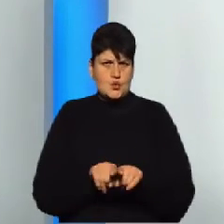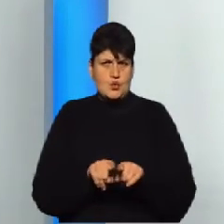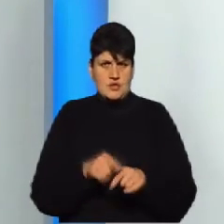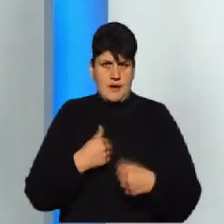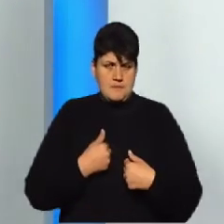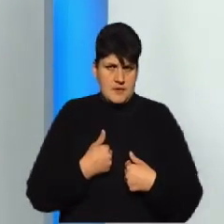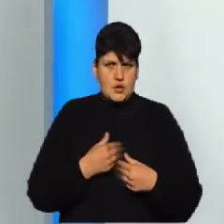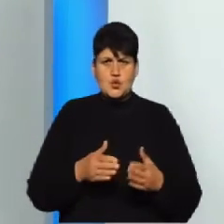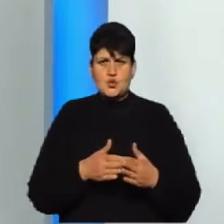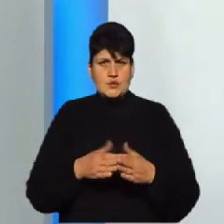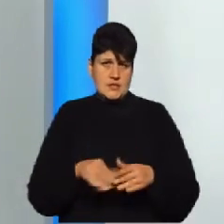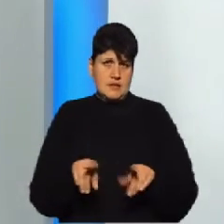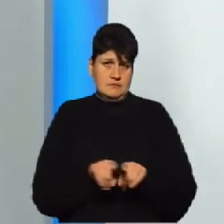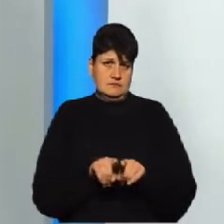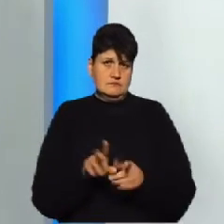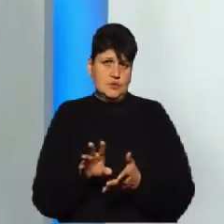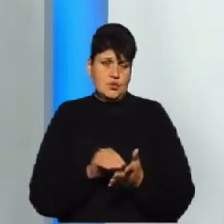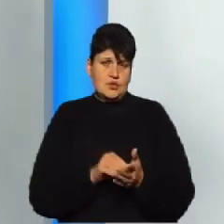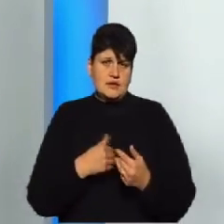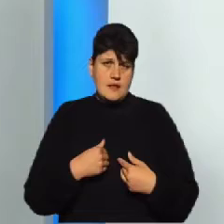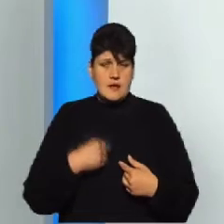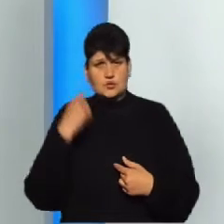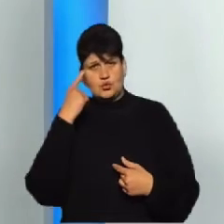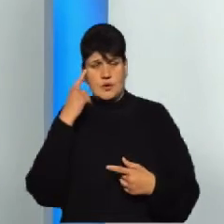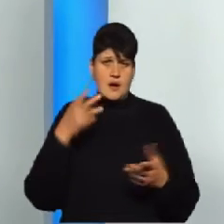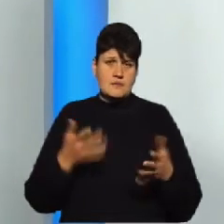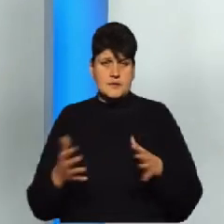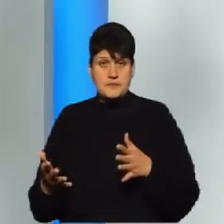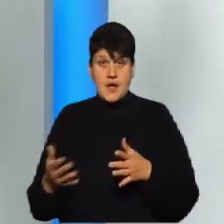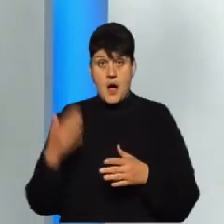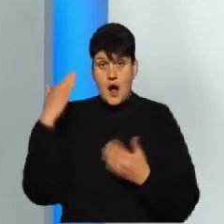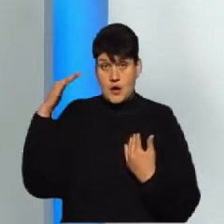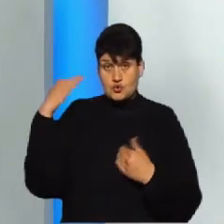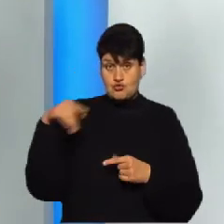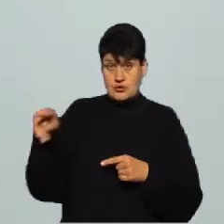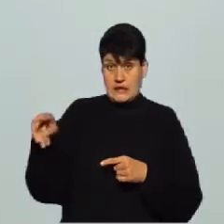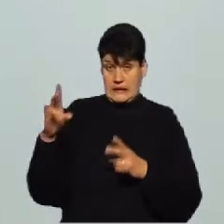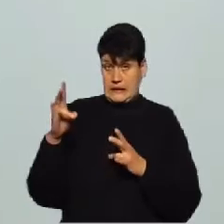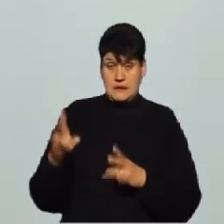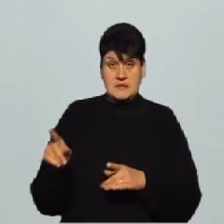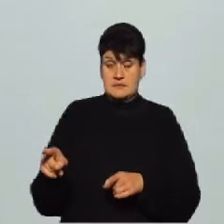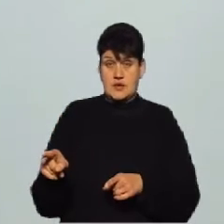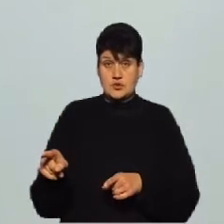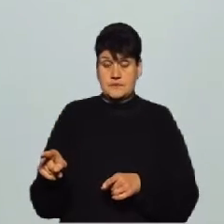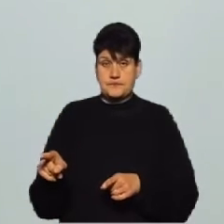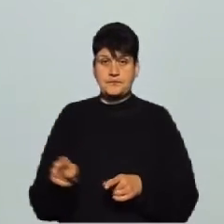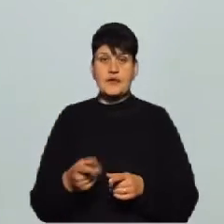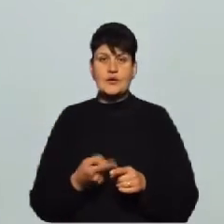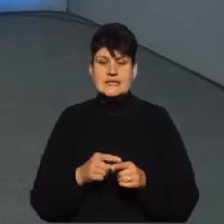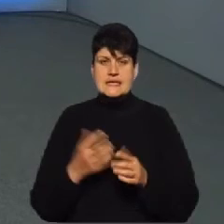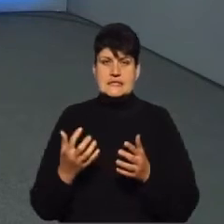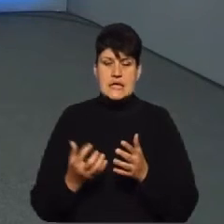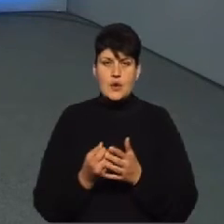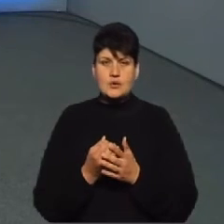на нас, думками, переконаннями. А от чужий потенційно небезпечний. Тобто якраз знаходження оцих спільних страх, рис, агресія,